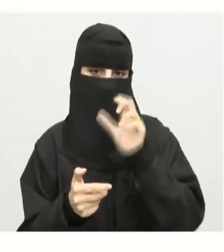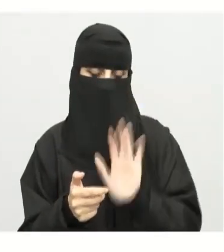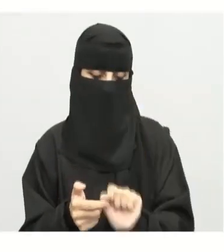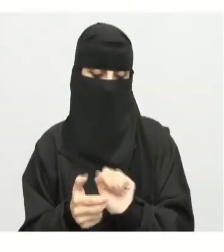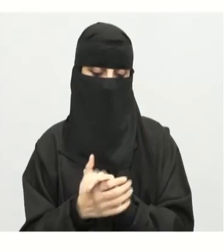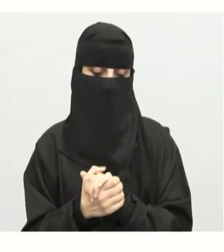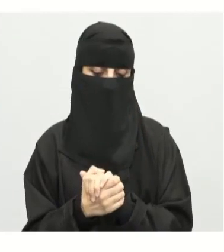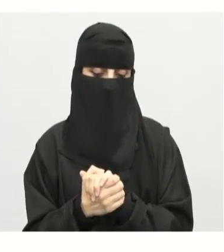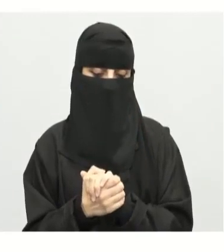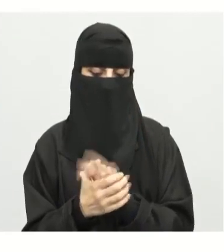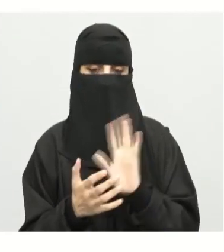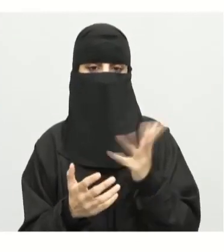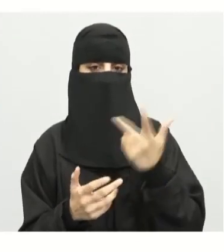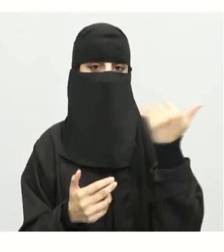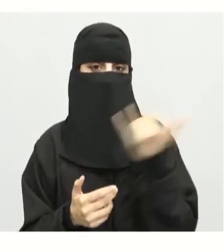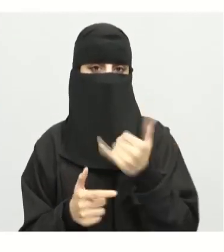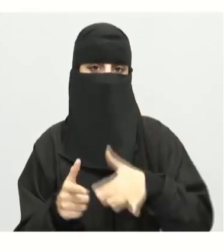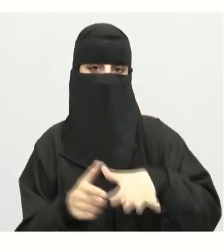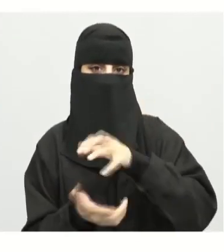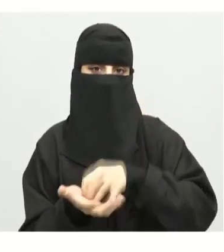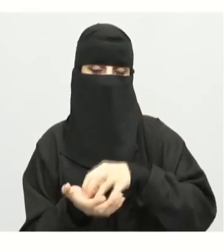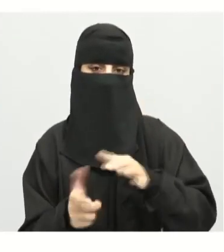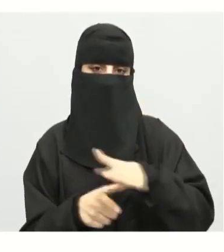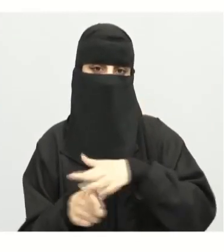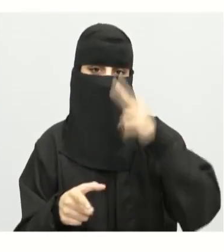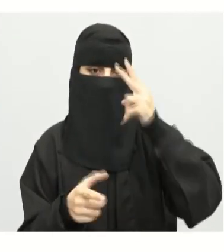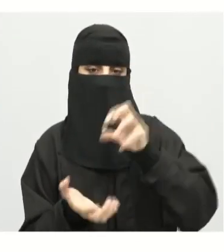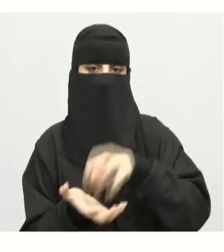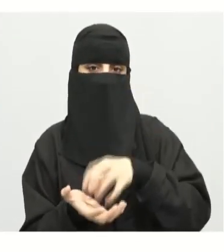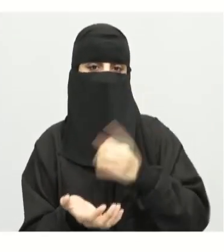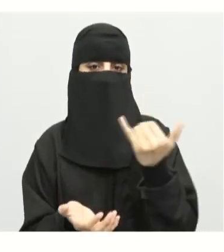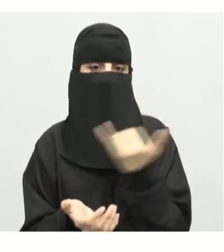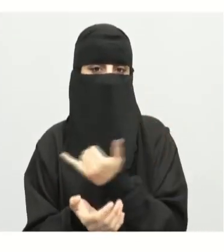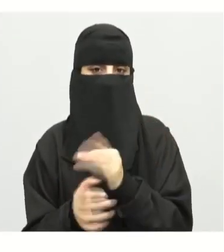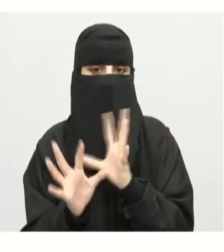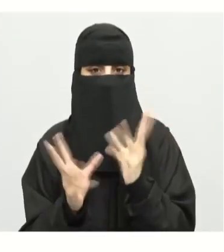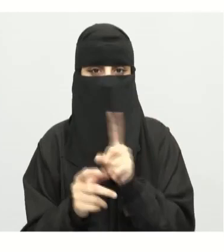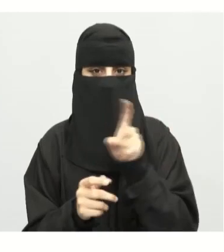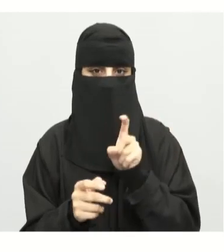ما اهميه موقع وطني المملكه العربيه السعوديه